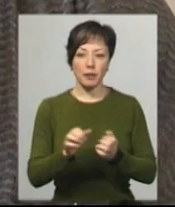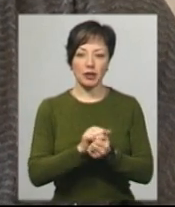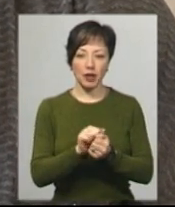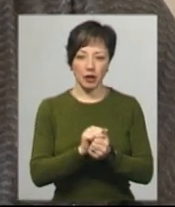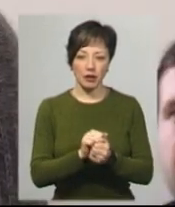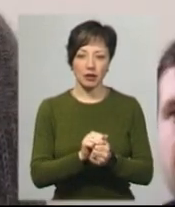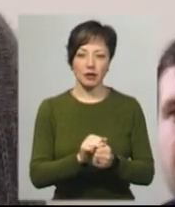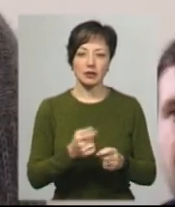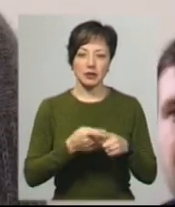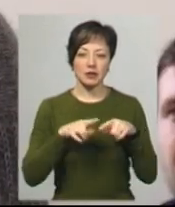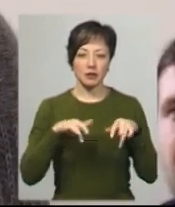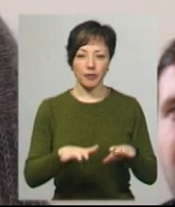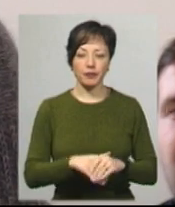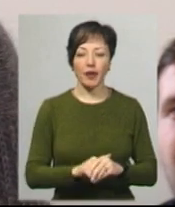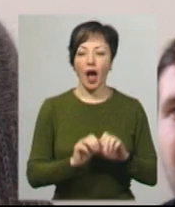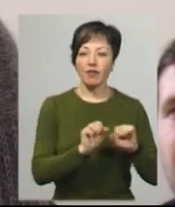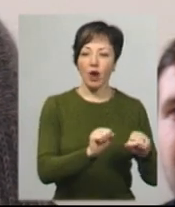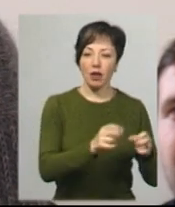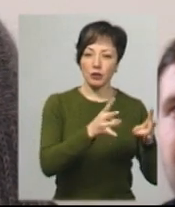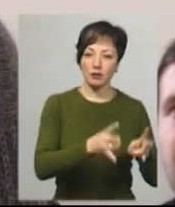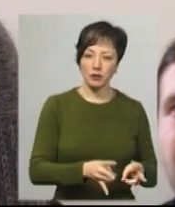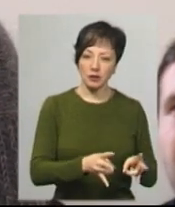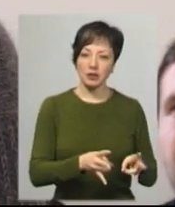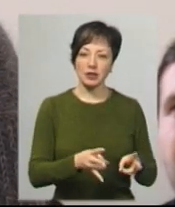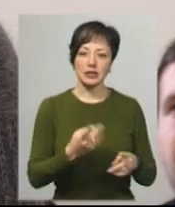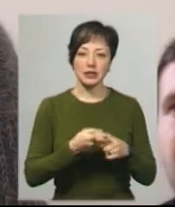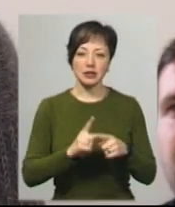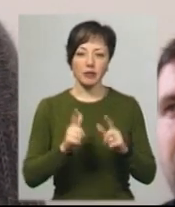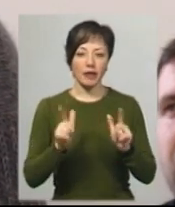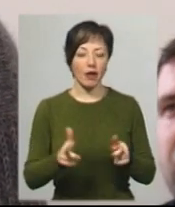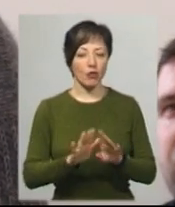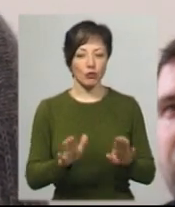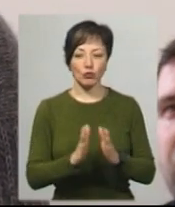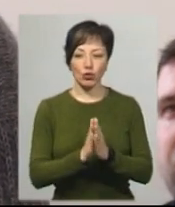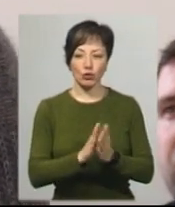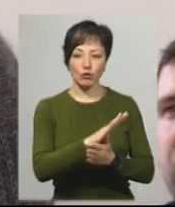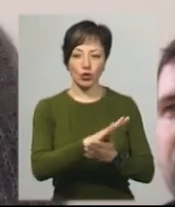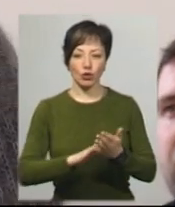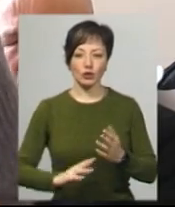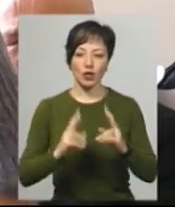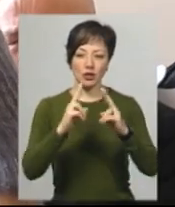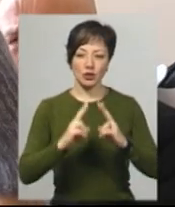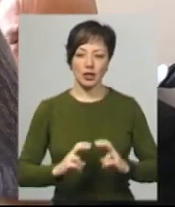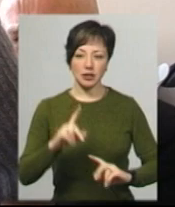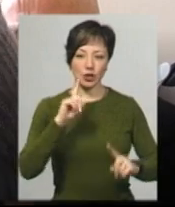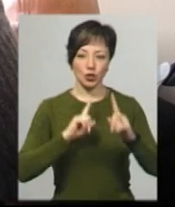матеріалів для даної справи. Захисниця потерпілих Євгенія Закревська з цим не погоджується, просить продовжити судове засідання.